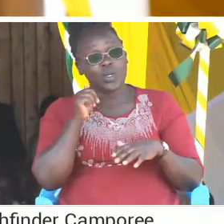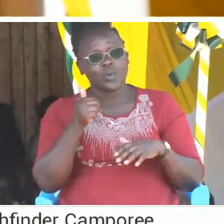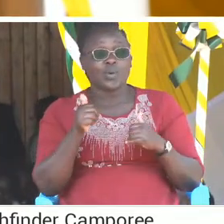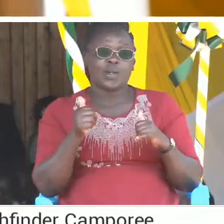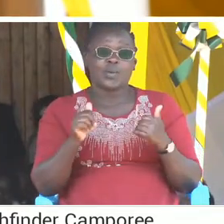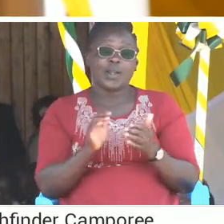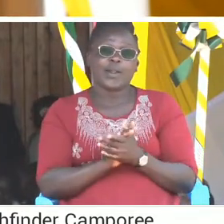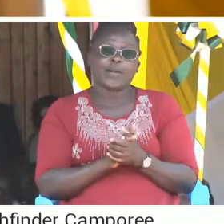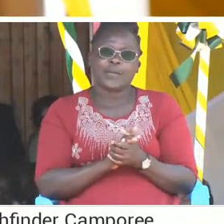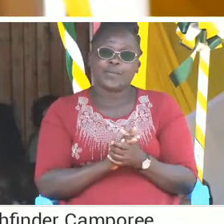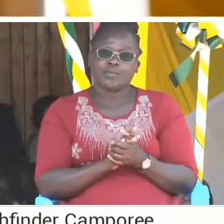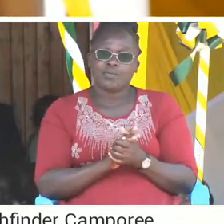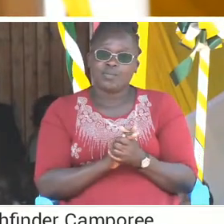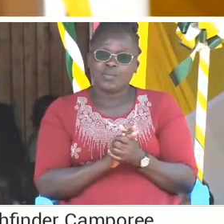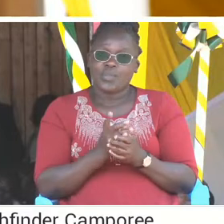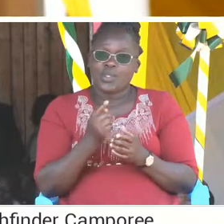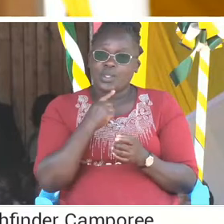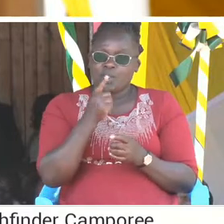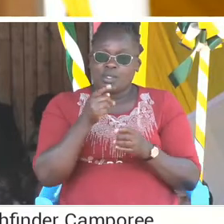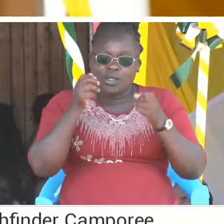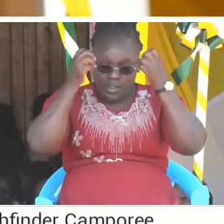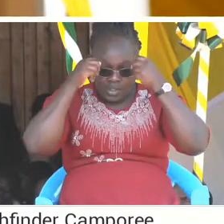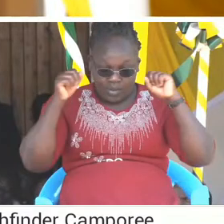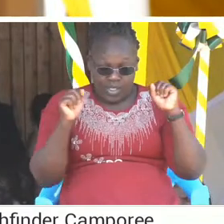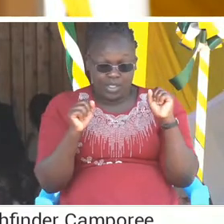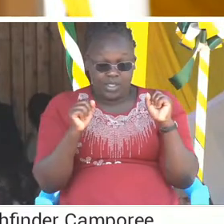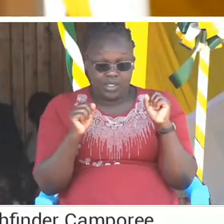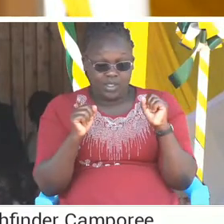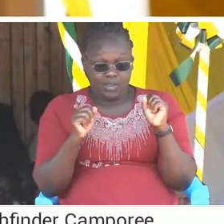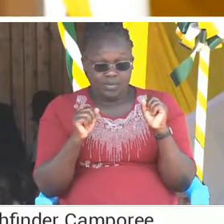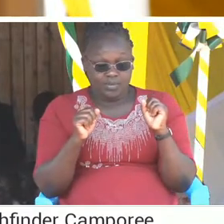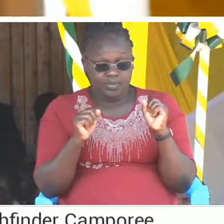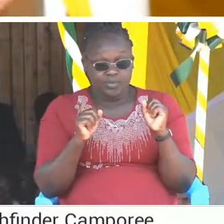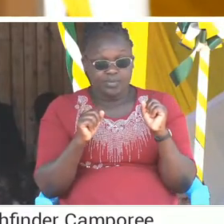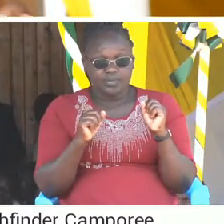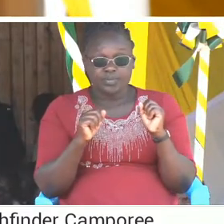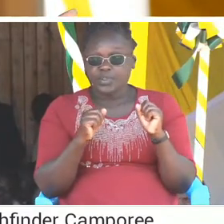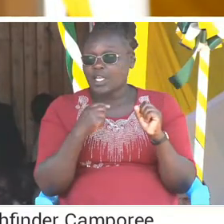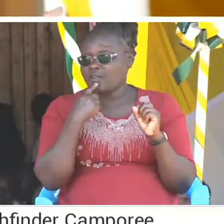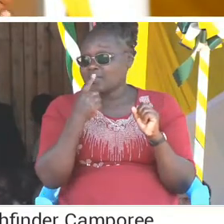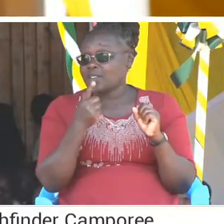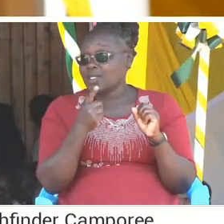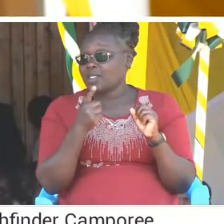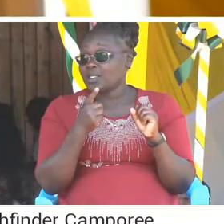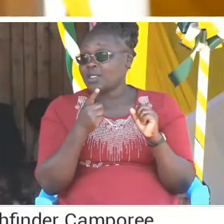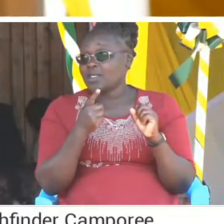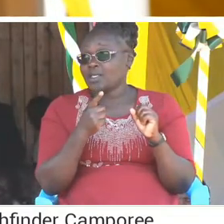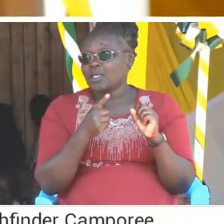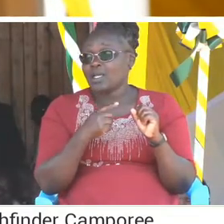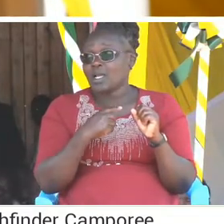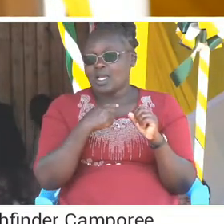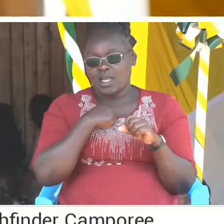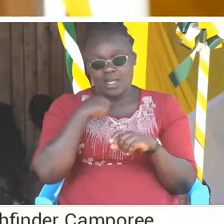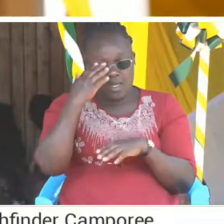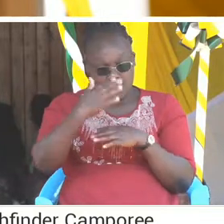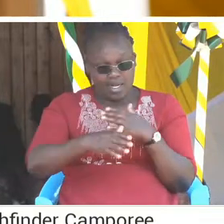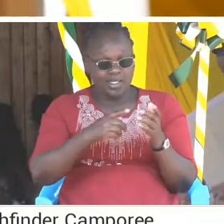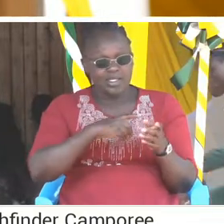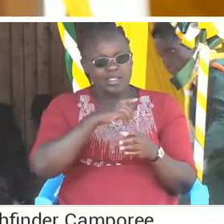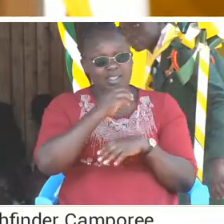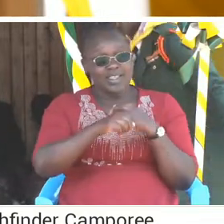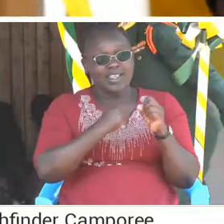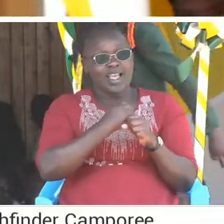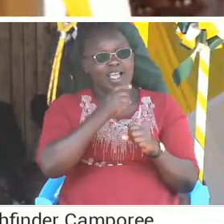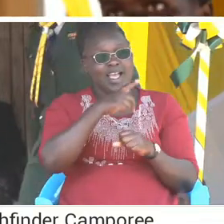sawasawa. Kwa hivyo president wetu vile nimekuambia, pia mimi naenda training next year, nitakuwa kati ya wale